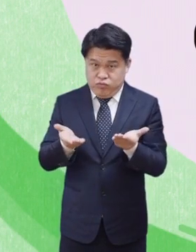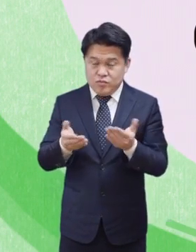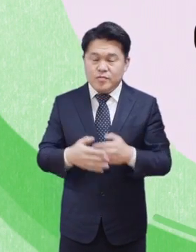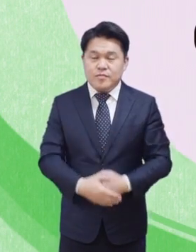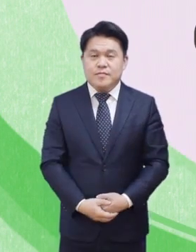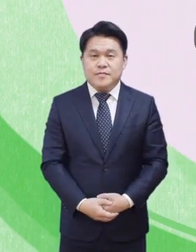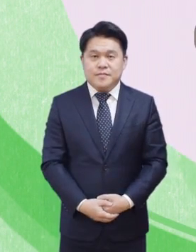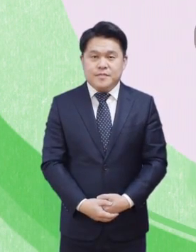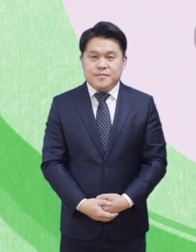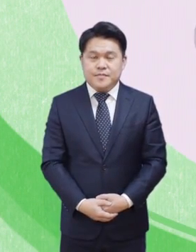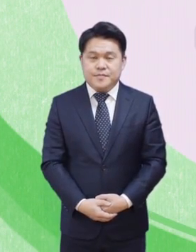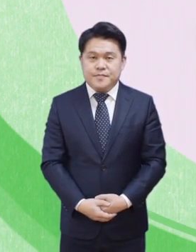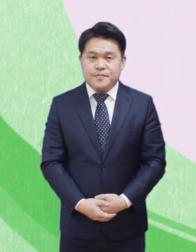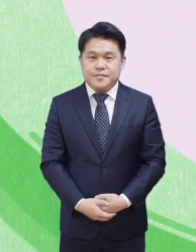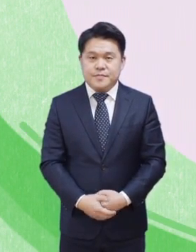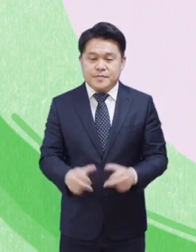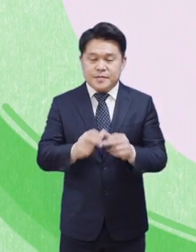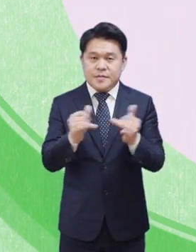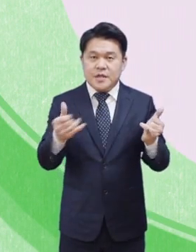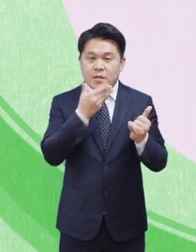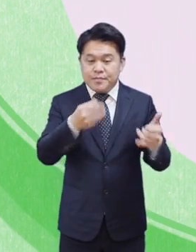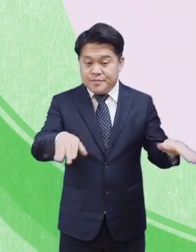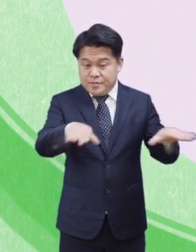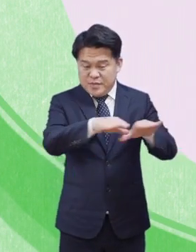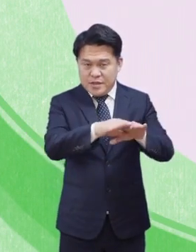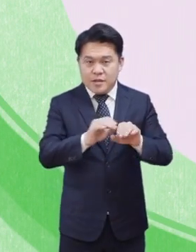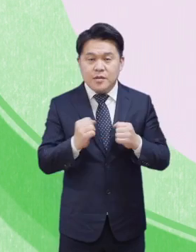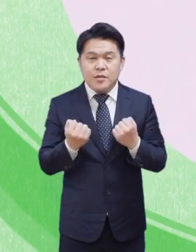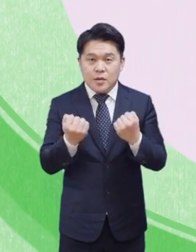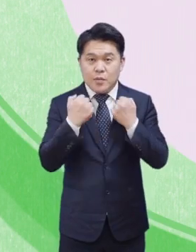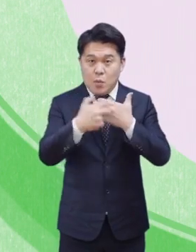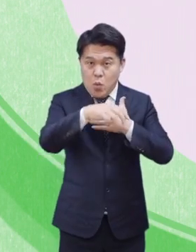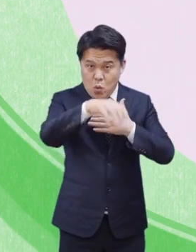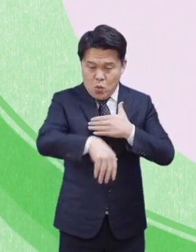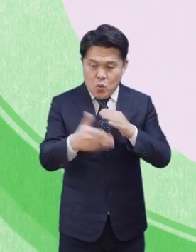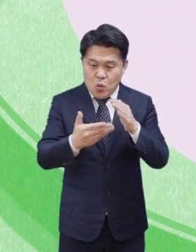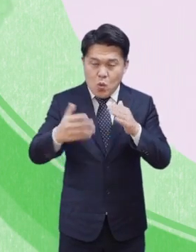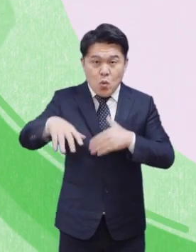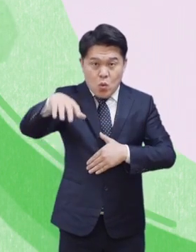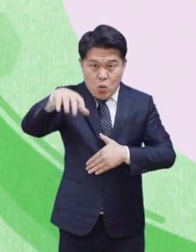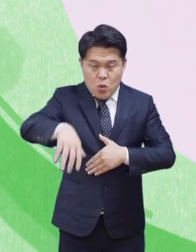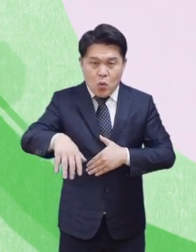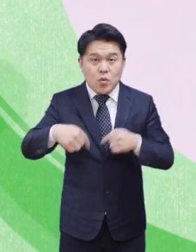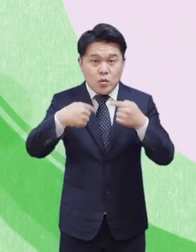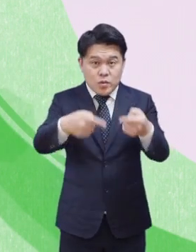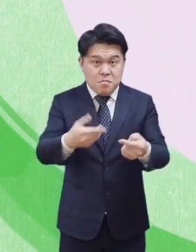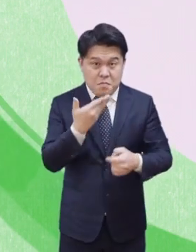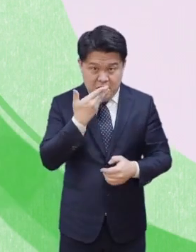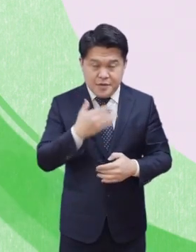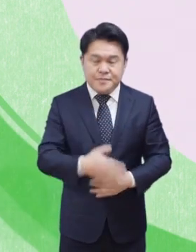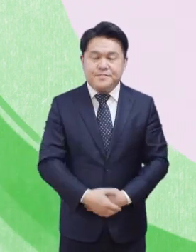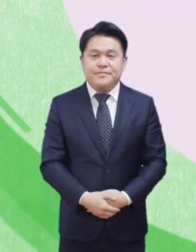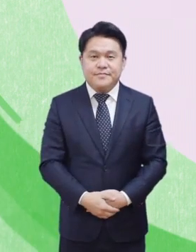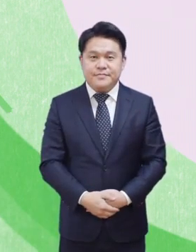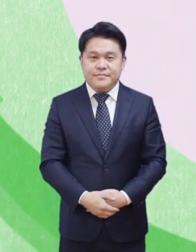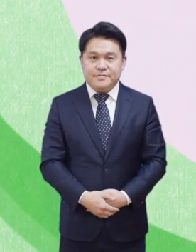말합니다. 장애인 복지관이나 보건소, 공공기관에서도 일할 수 있습니다.